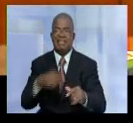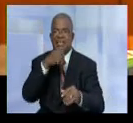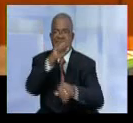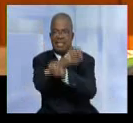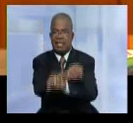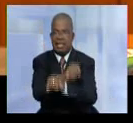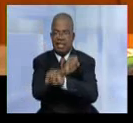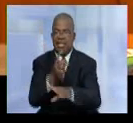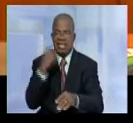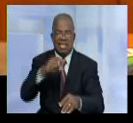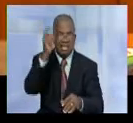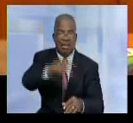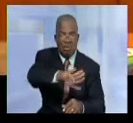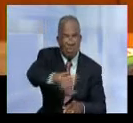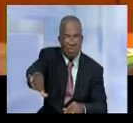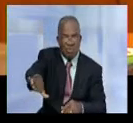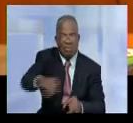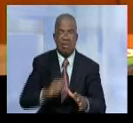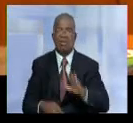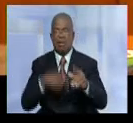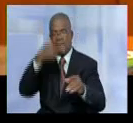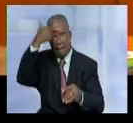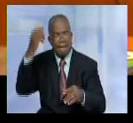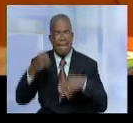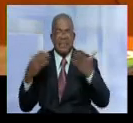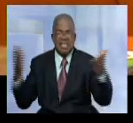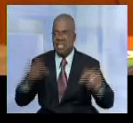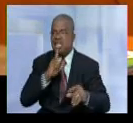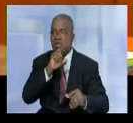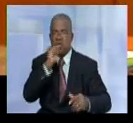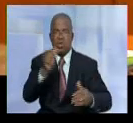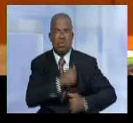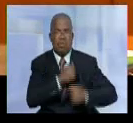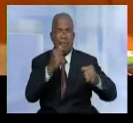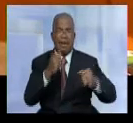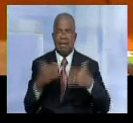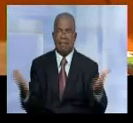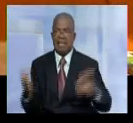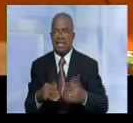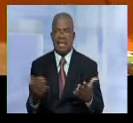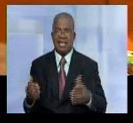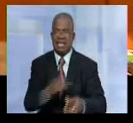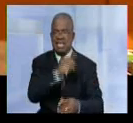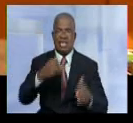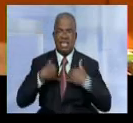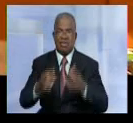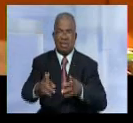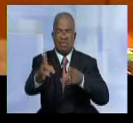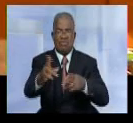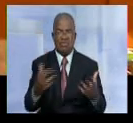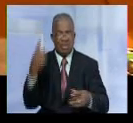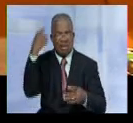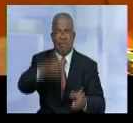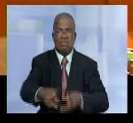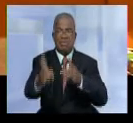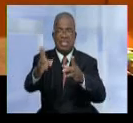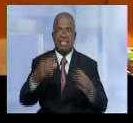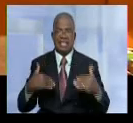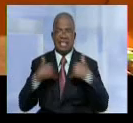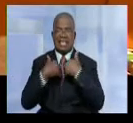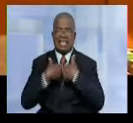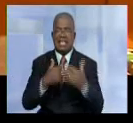tenir à l'écart du maintien de l'ordre et en intensifiant le processus